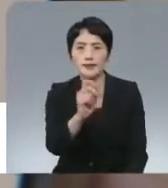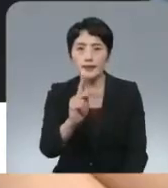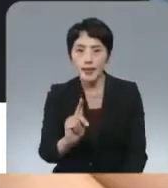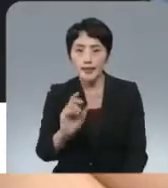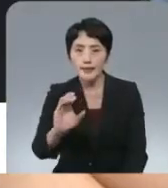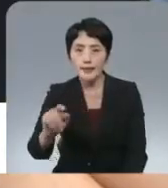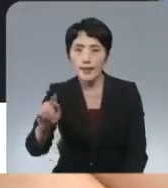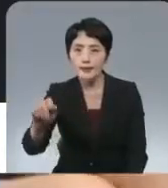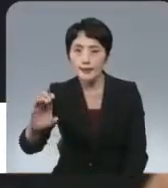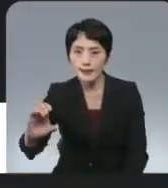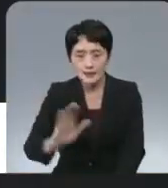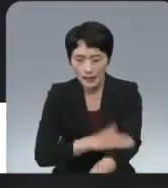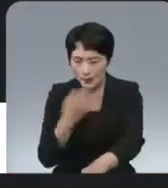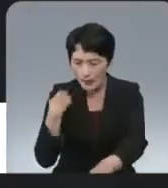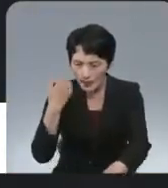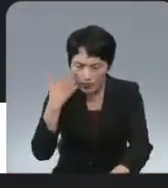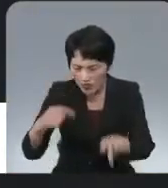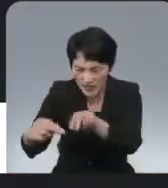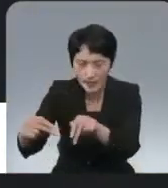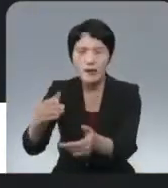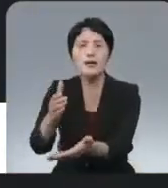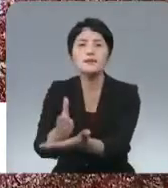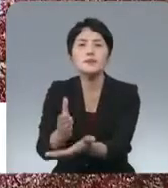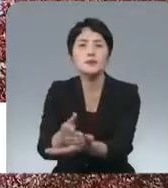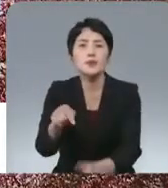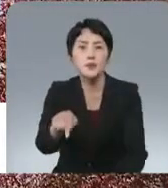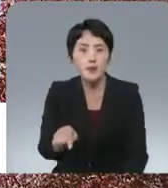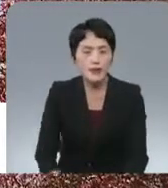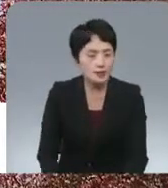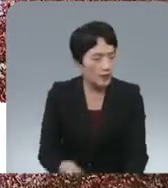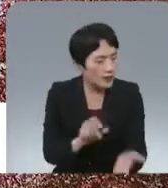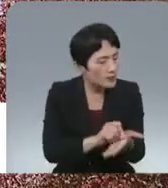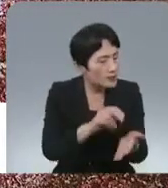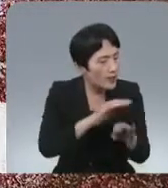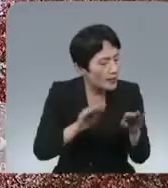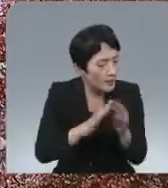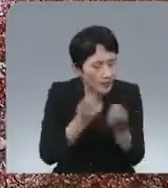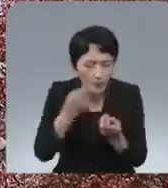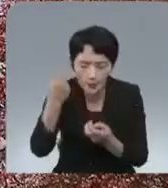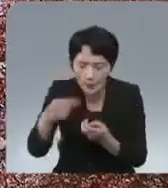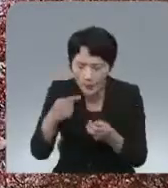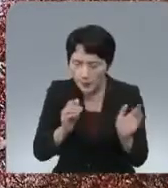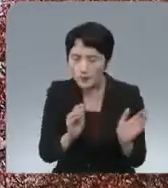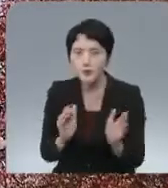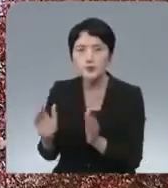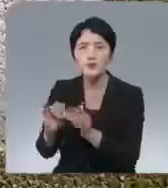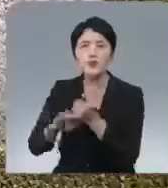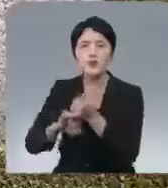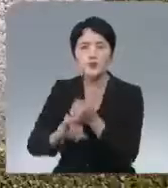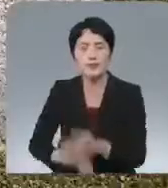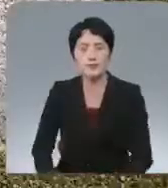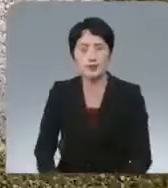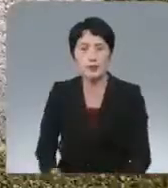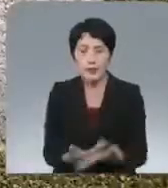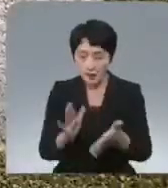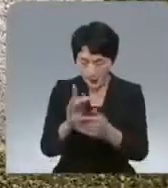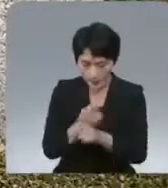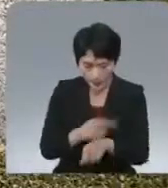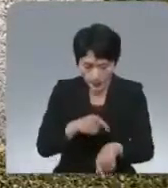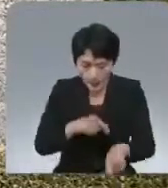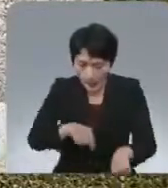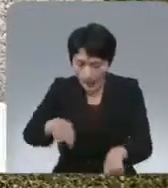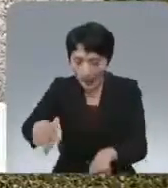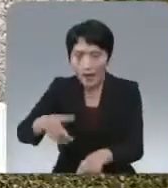дефицита исполнять обязанности главы какао корпорейшина будет ох он так один из членов со